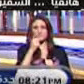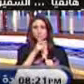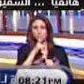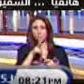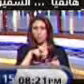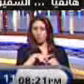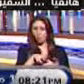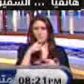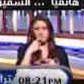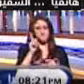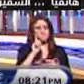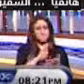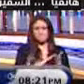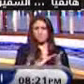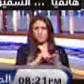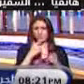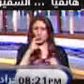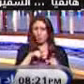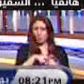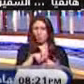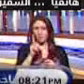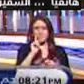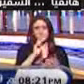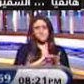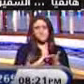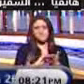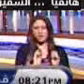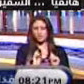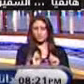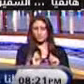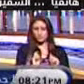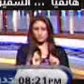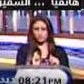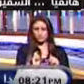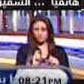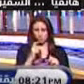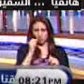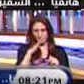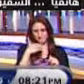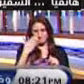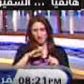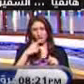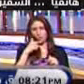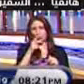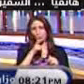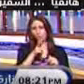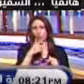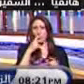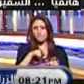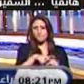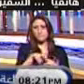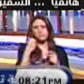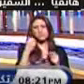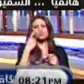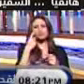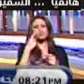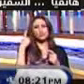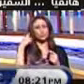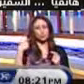لأي تعذيب في ذلك التوقيت. العبرة الآن هو تقرير الطب